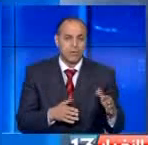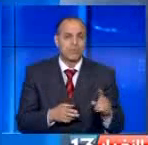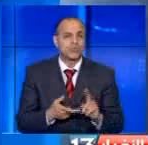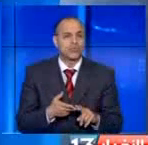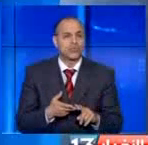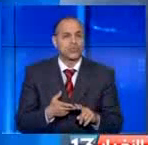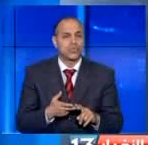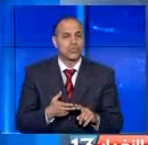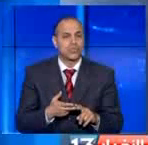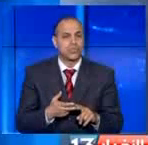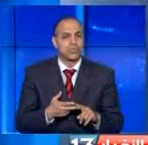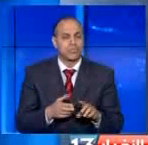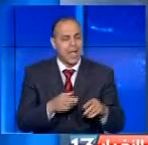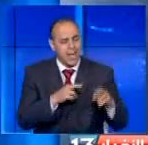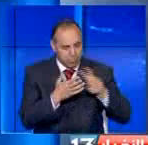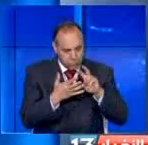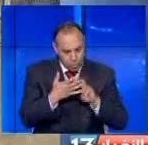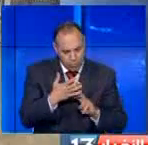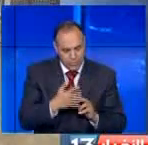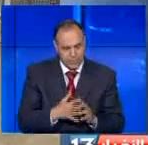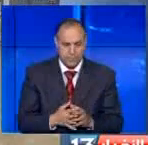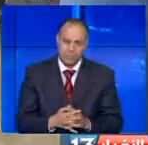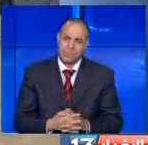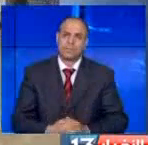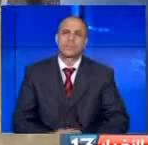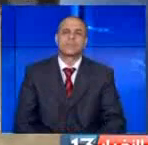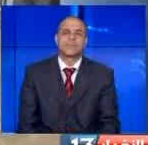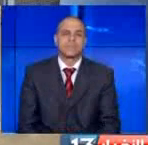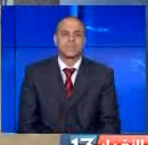الآخر أنها مناسبة للمراجعة.